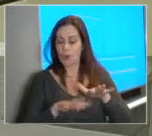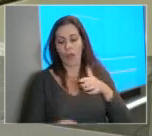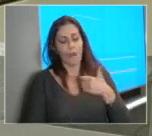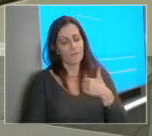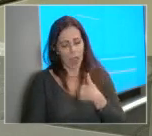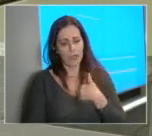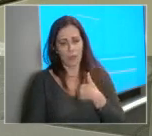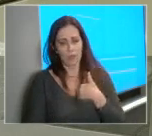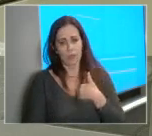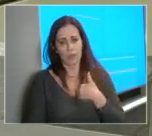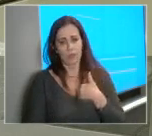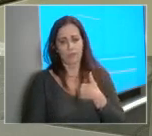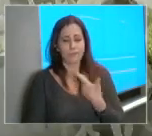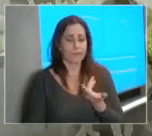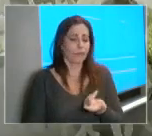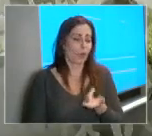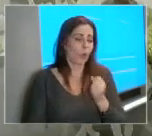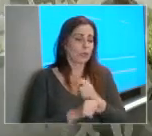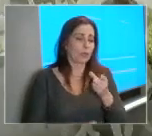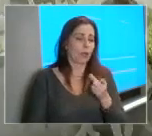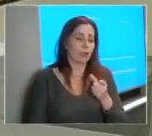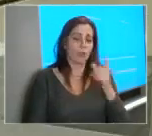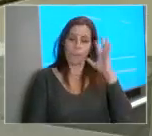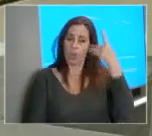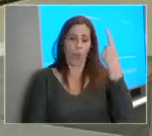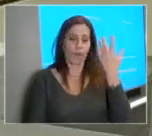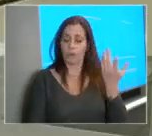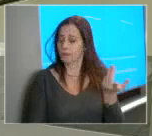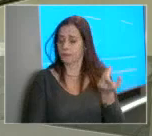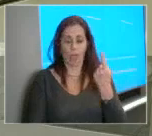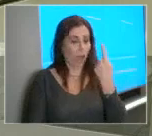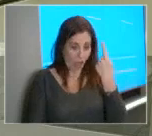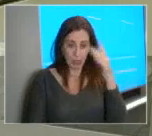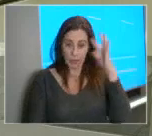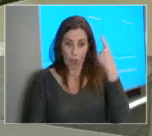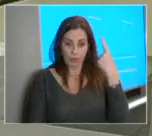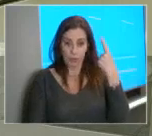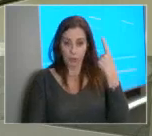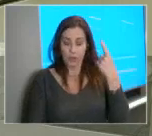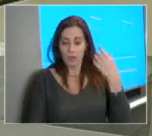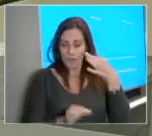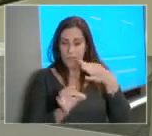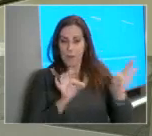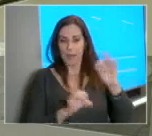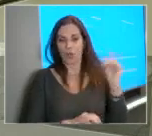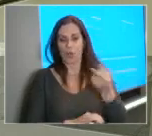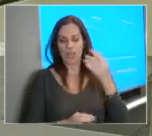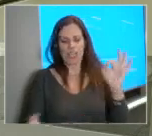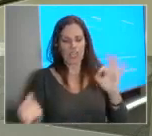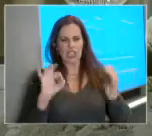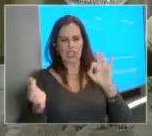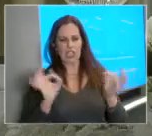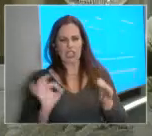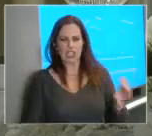ואנחנו מתעסקים עם גחמות של מטורף אחד שעומד ומדליק את המדינה ומשסה אחד